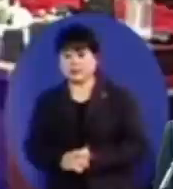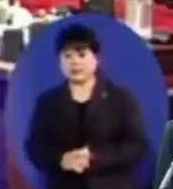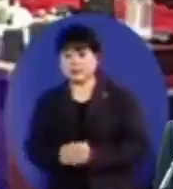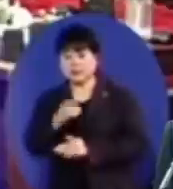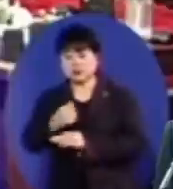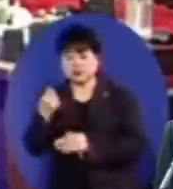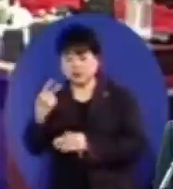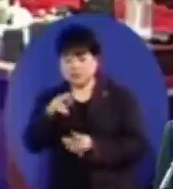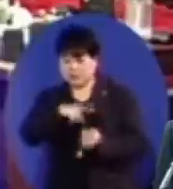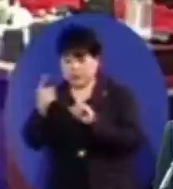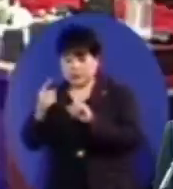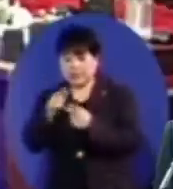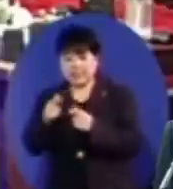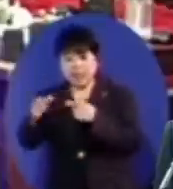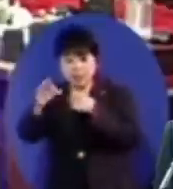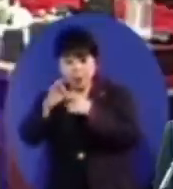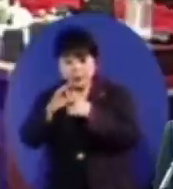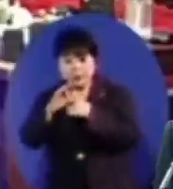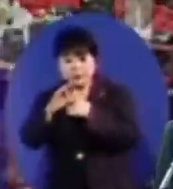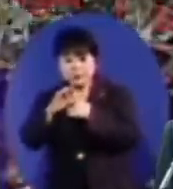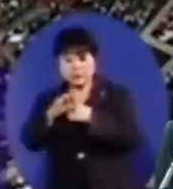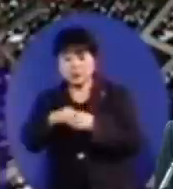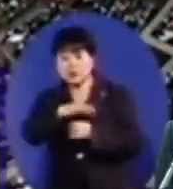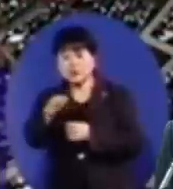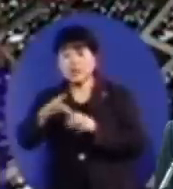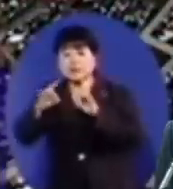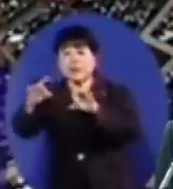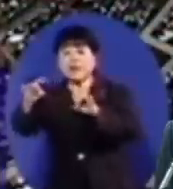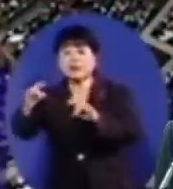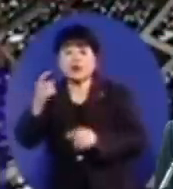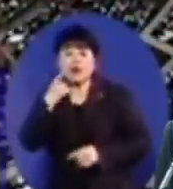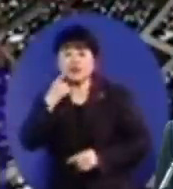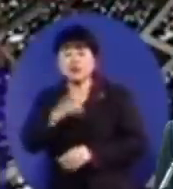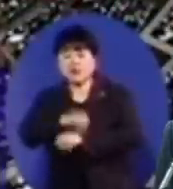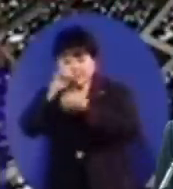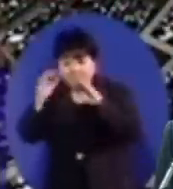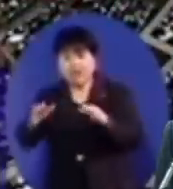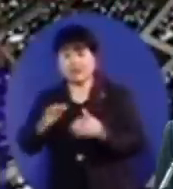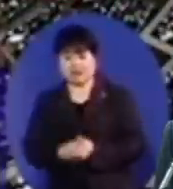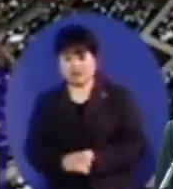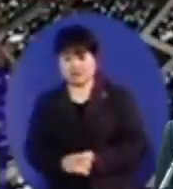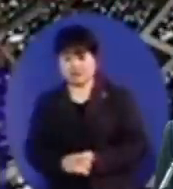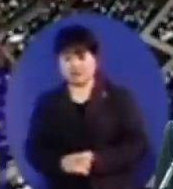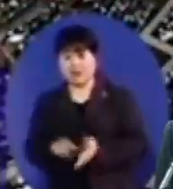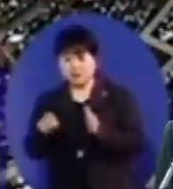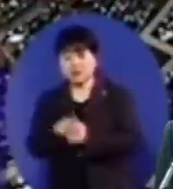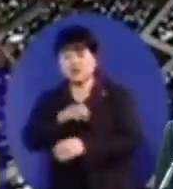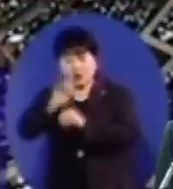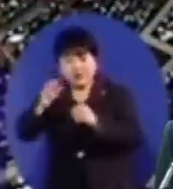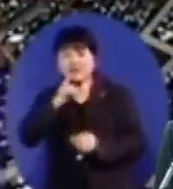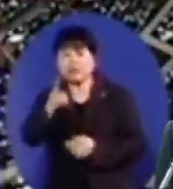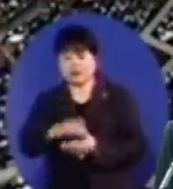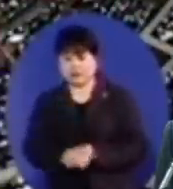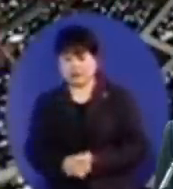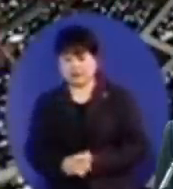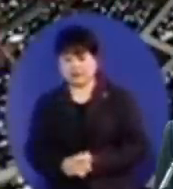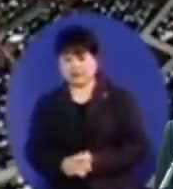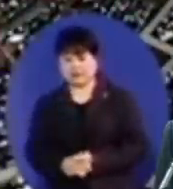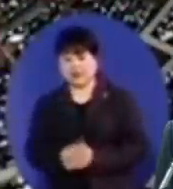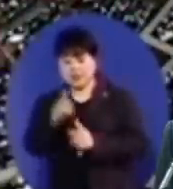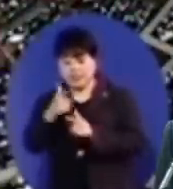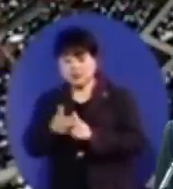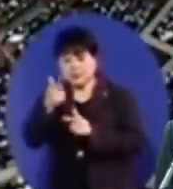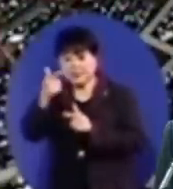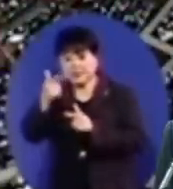그리스도께서 만일 다시 살아나지 못하였으면 우리가 전파하는 것도 헛것이요 또 믿음도 헛것일 것이다.